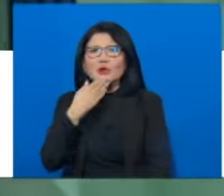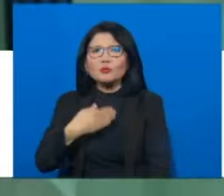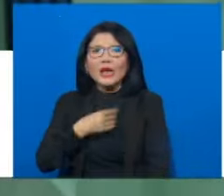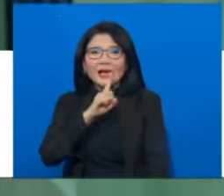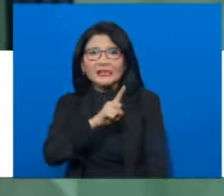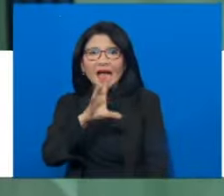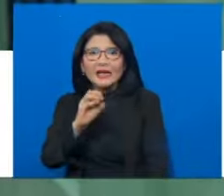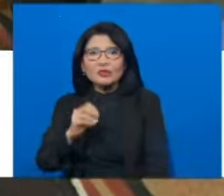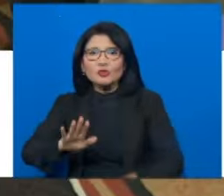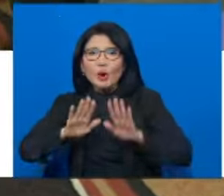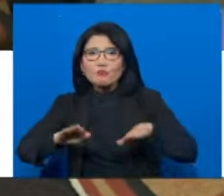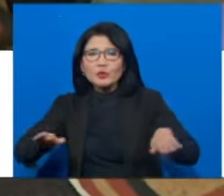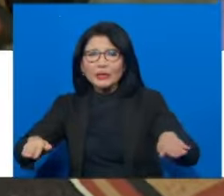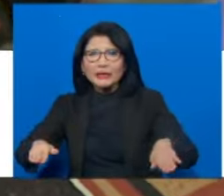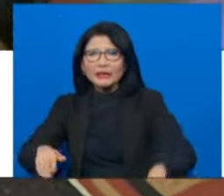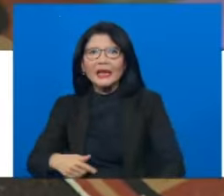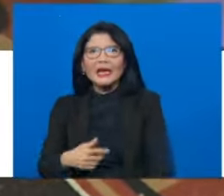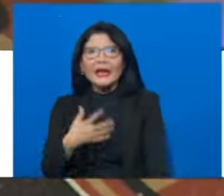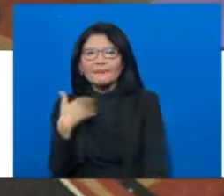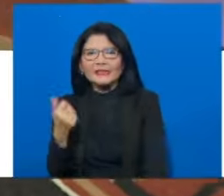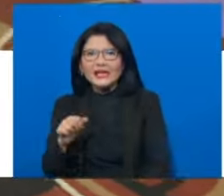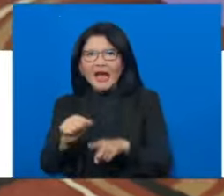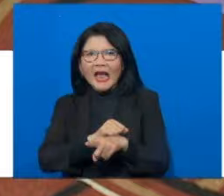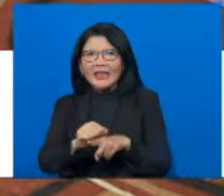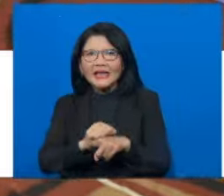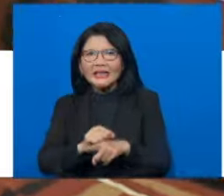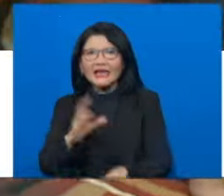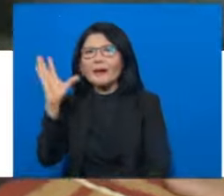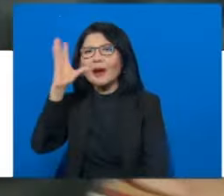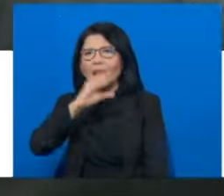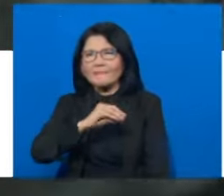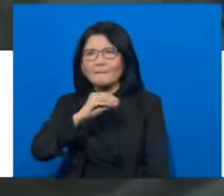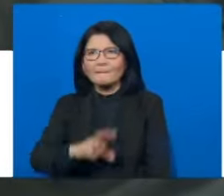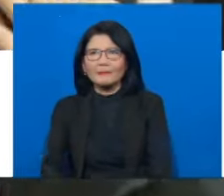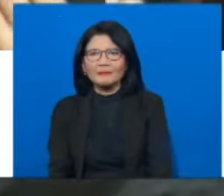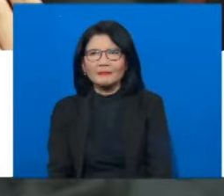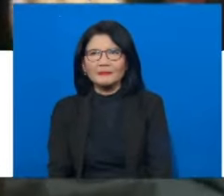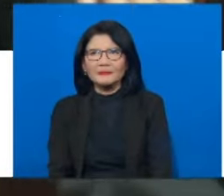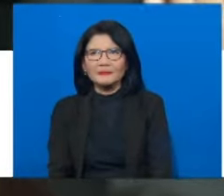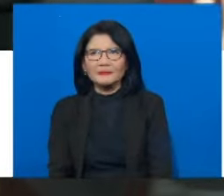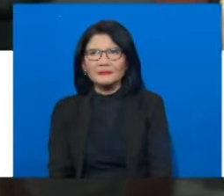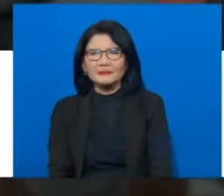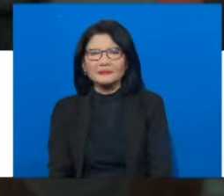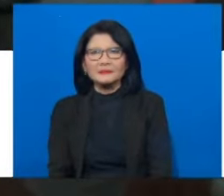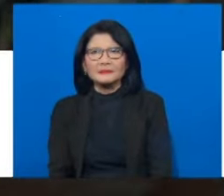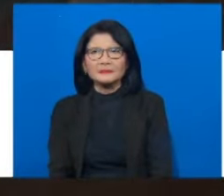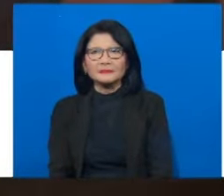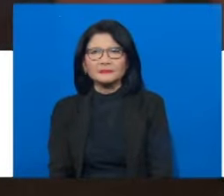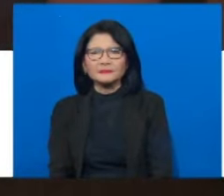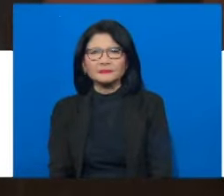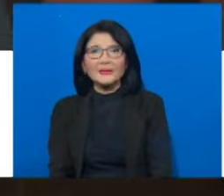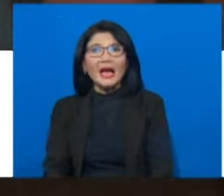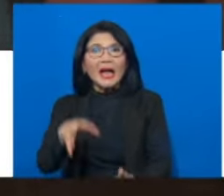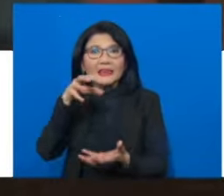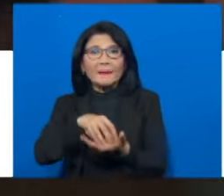murid anak-anak dan remaja yang biasanya berlatih silat pada malam hari Padepokan